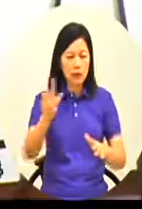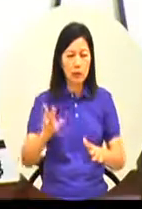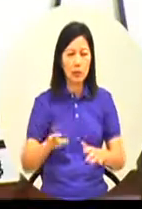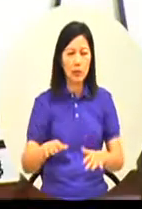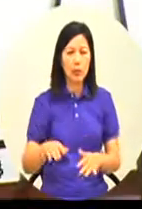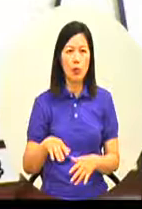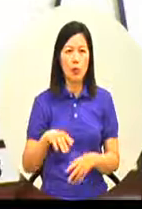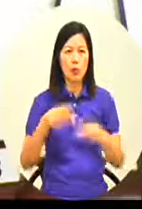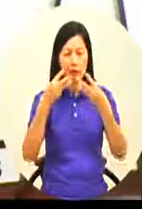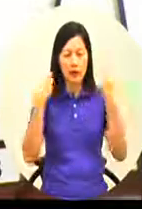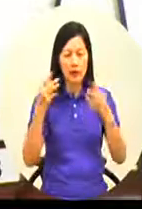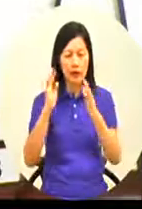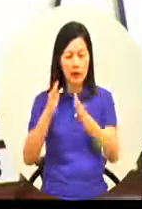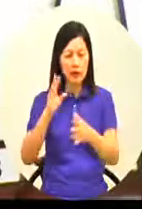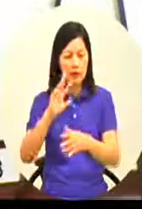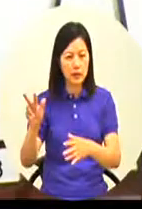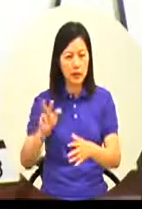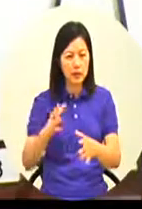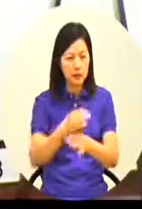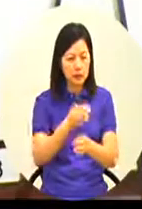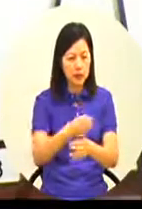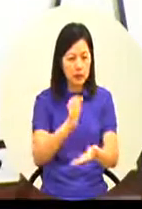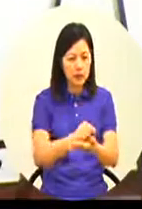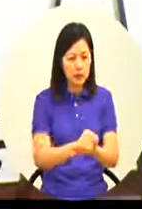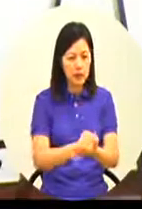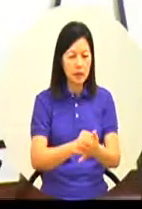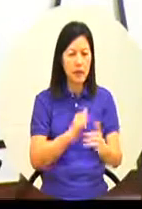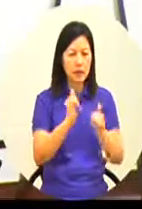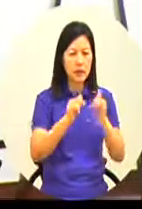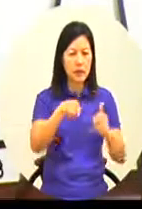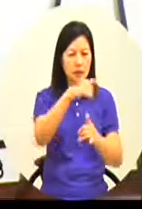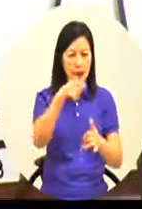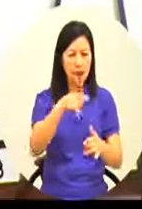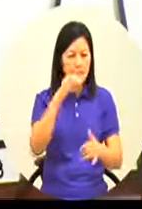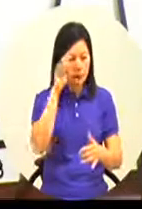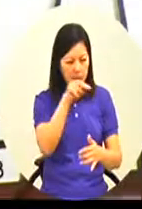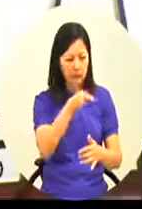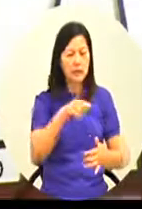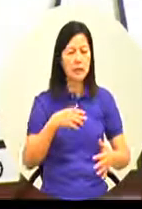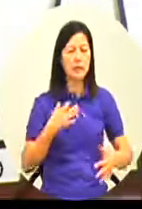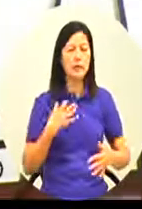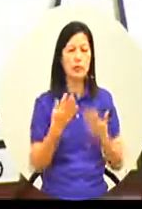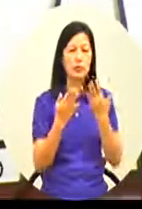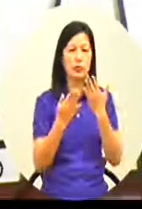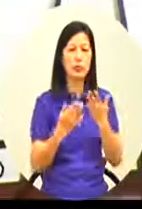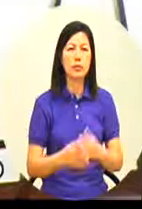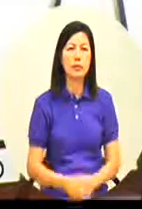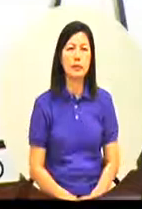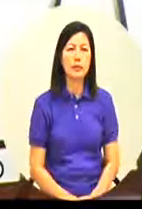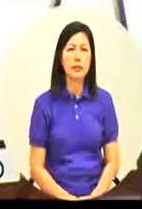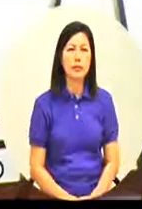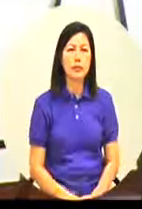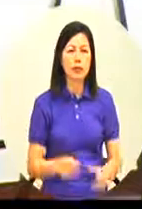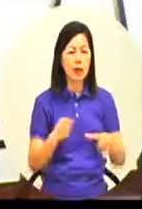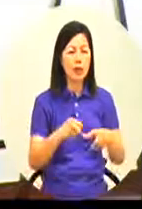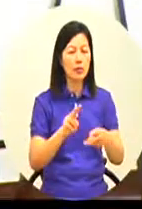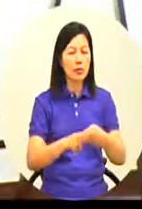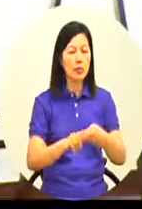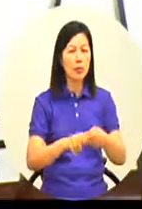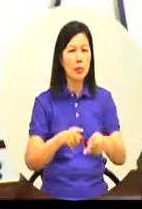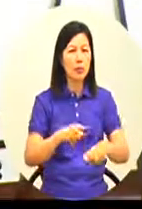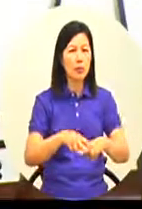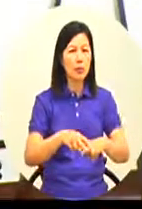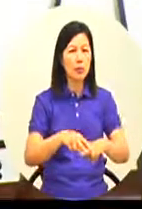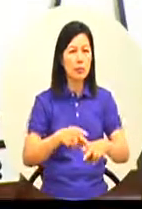间日期都留下来，我想这个市民会做一个公断，所有的公共建设包括我说的测速照相